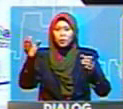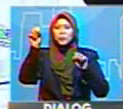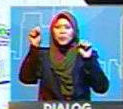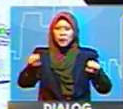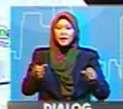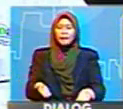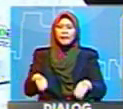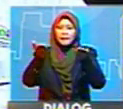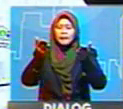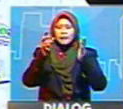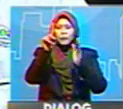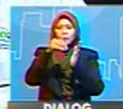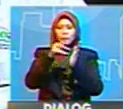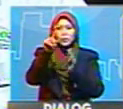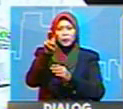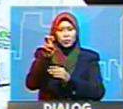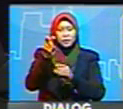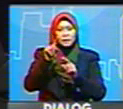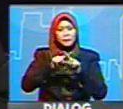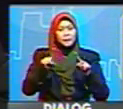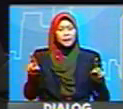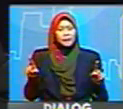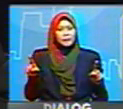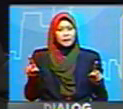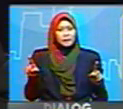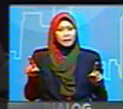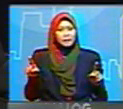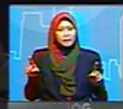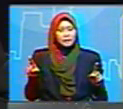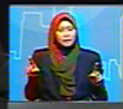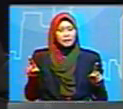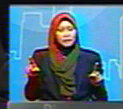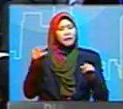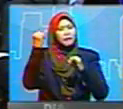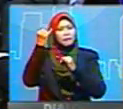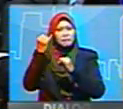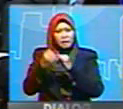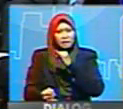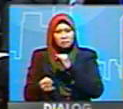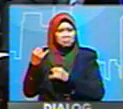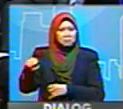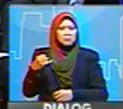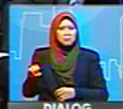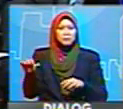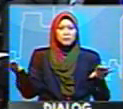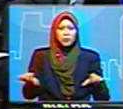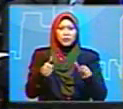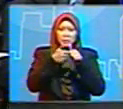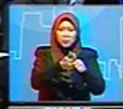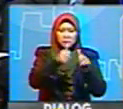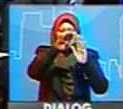syarat pemutuan sebenar tetapi akhir nya tidak dapat dilaksanakan kerana